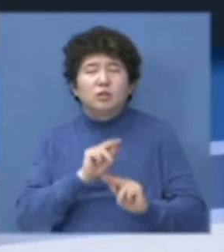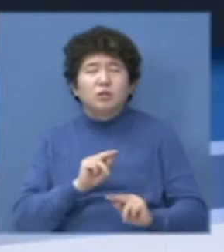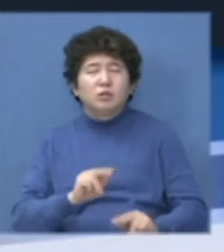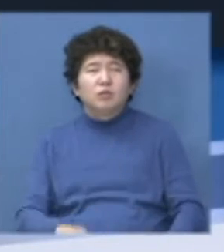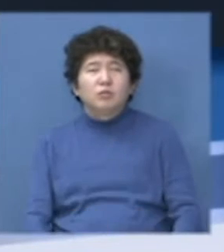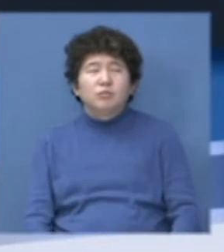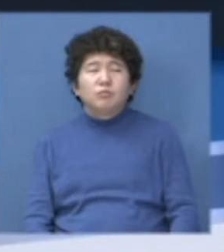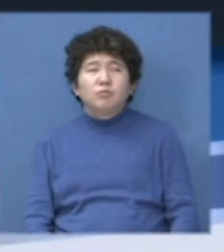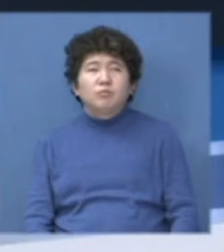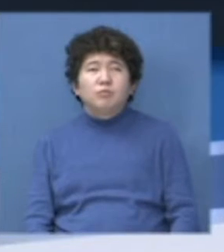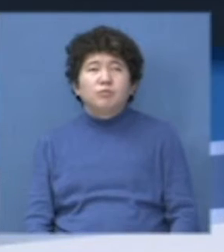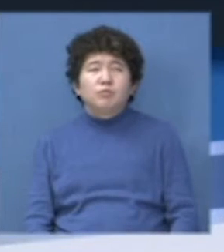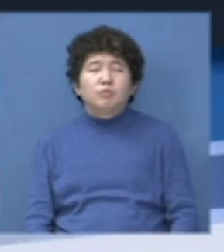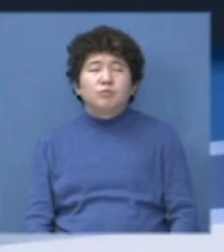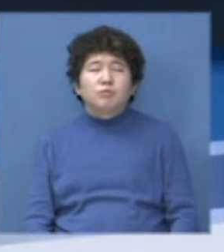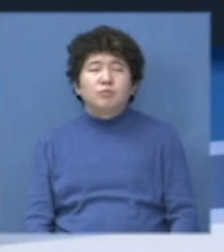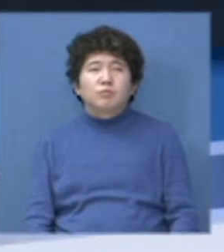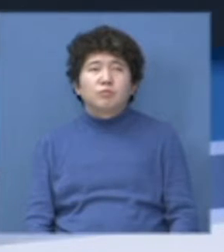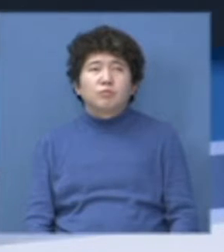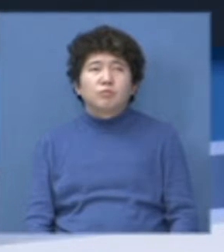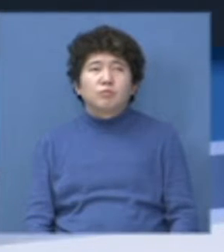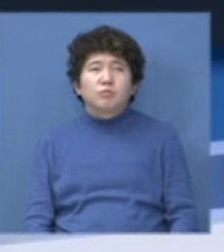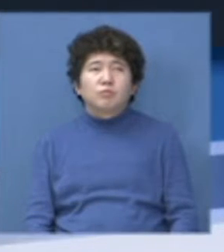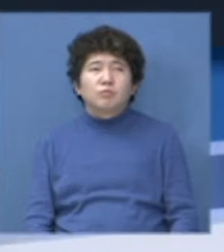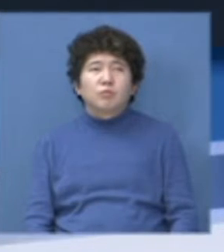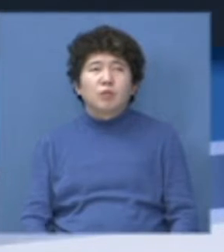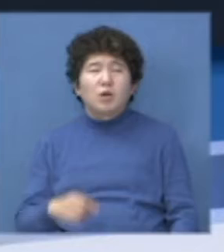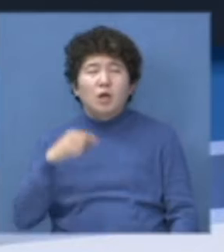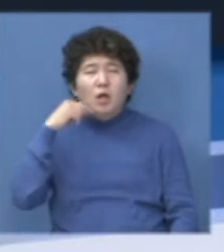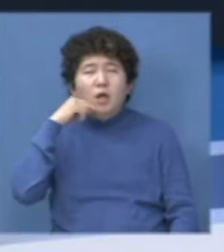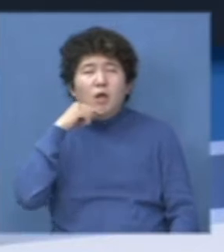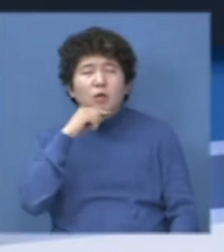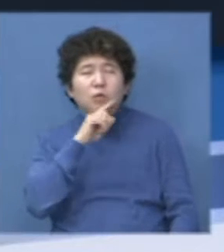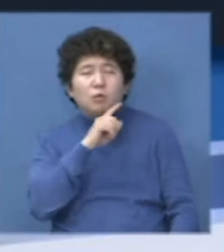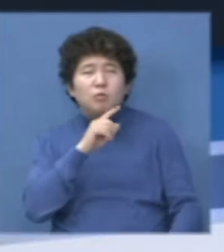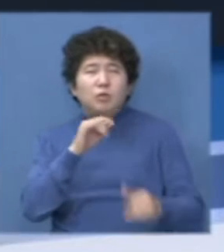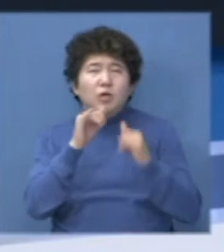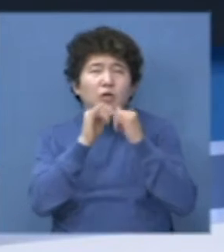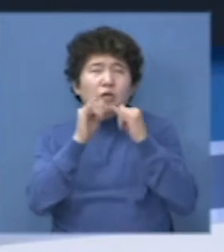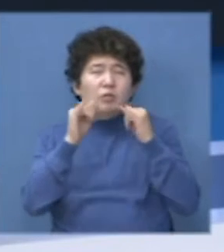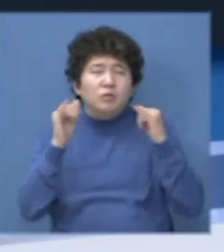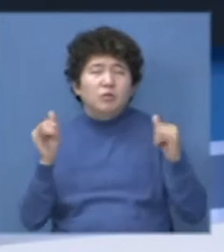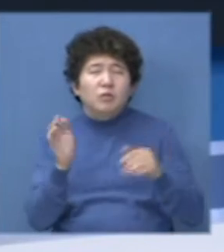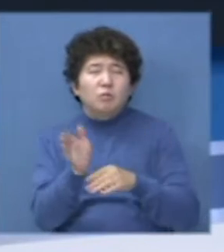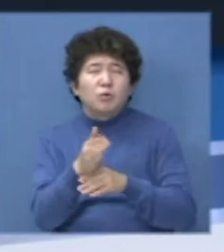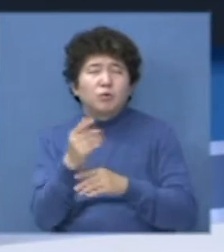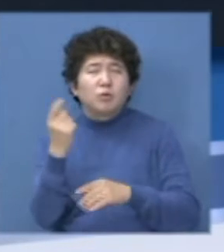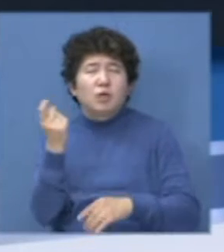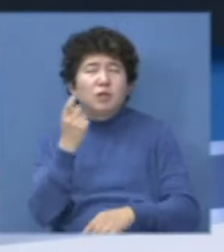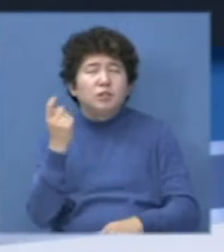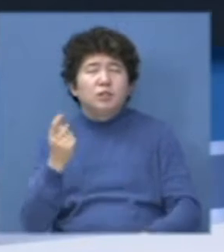қамтылған. Аймақтың экономикалық әлеуметін артыруда балық шаруашылығы ерекше рөл атқарады.